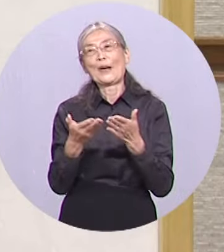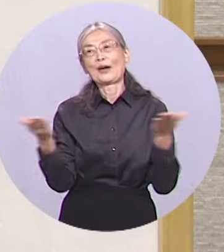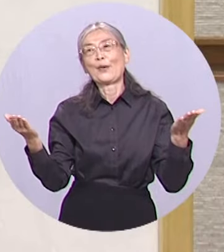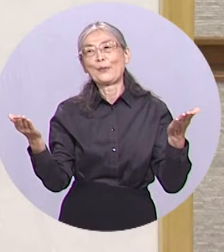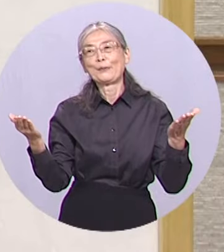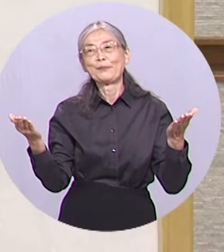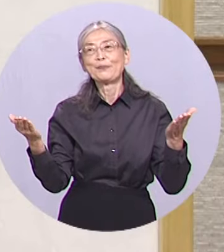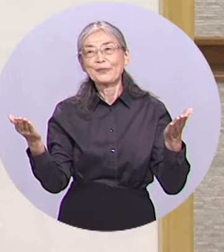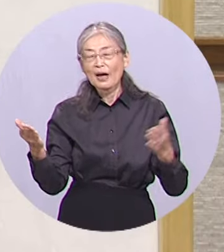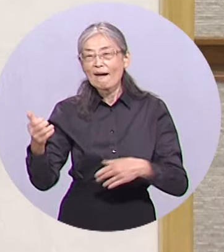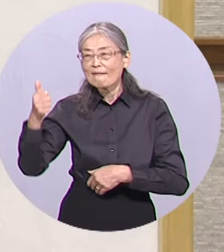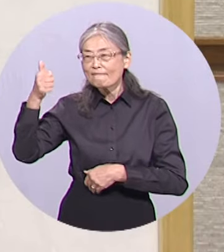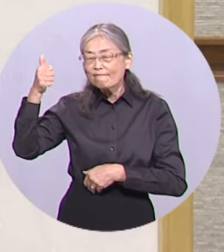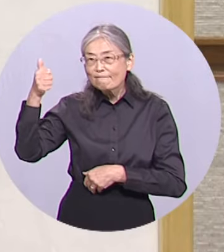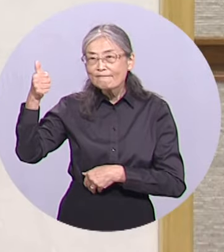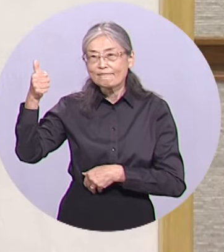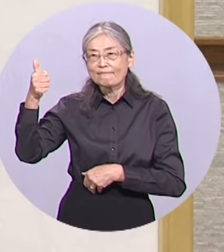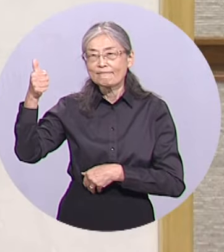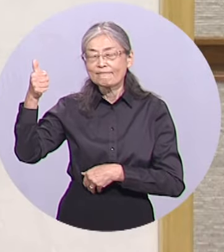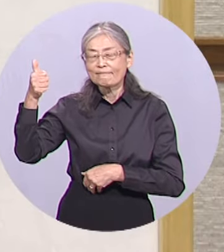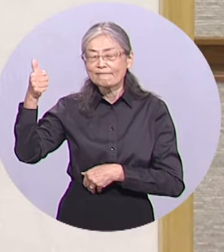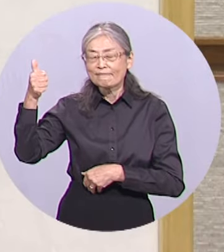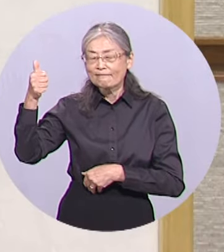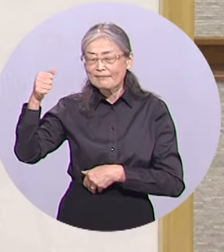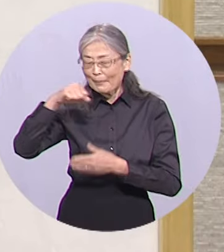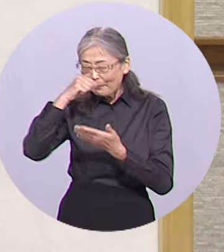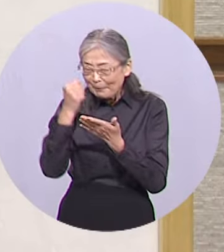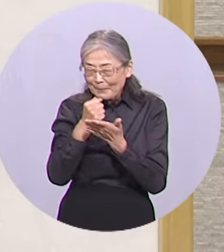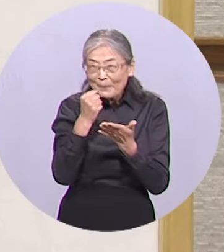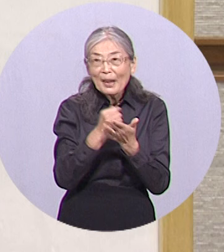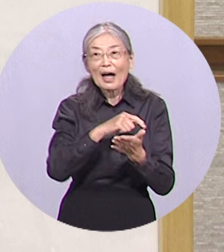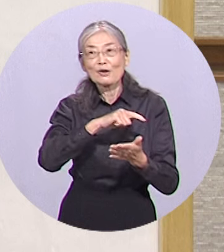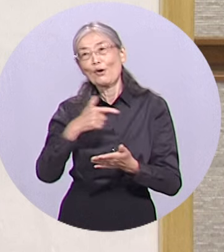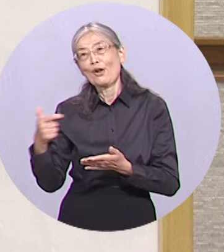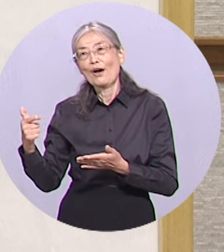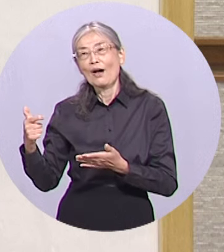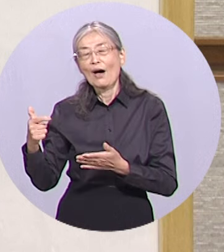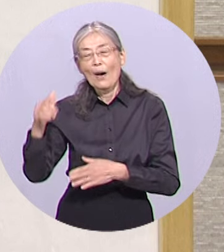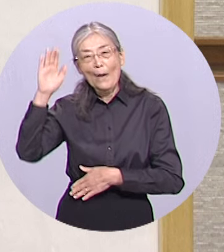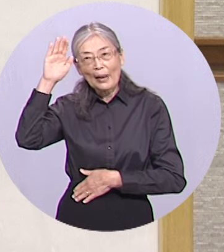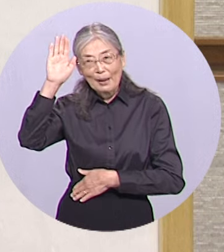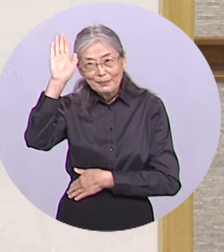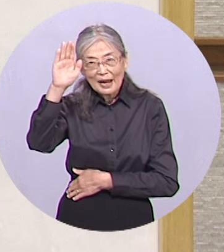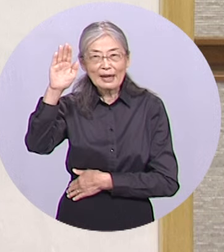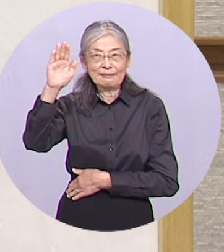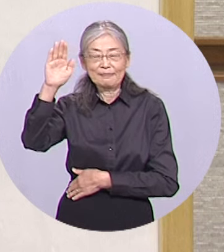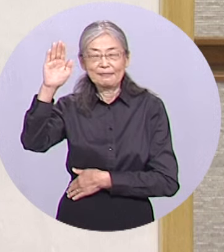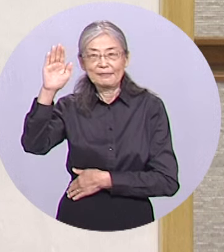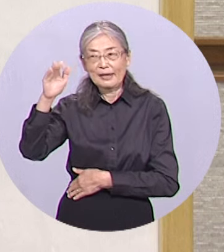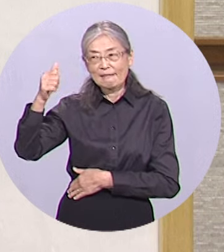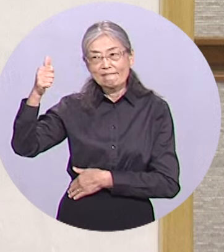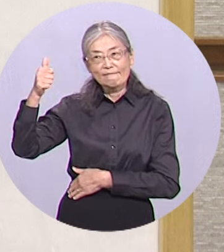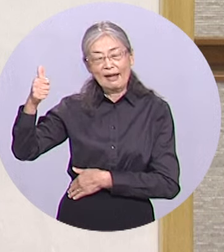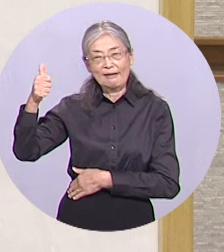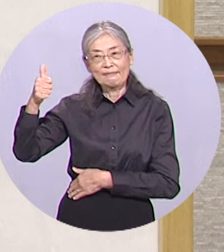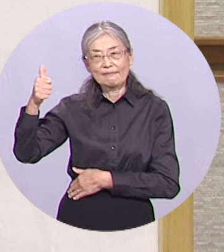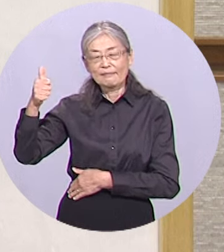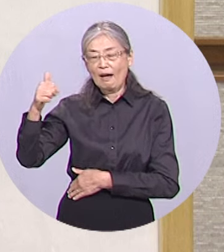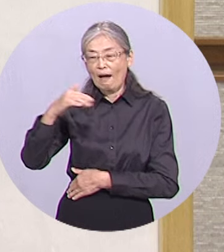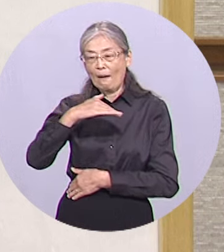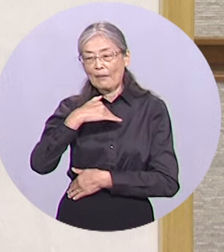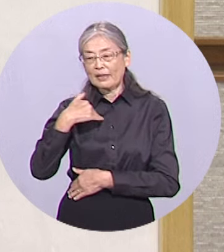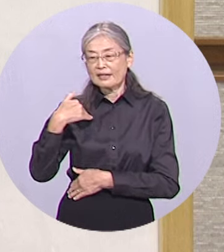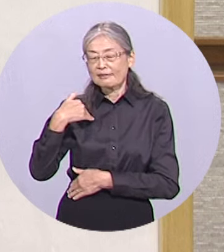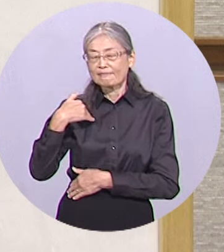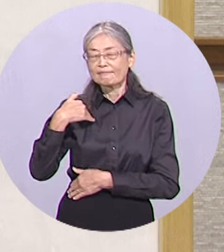ました。渋沢王が果たした功績、そしてこれから未来に対して渋沢王が私たち